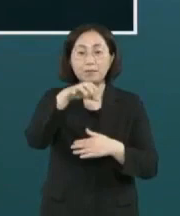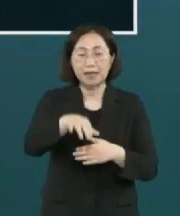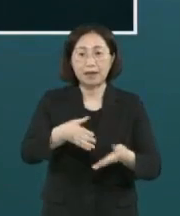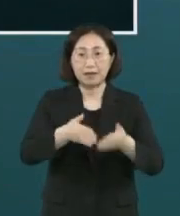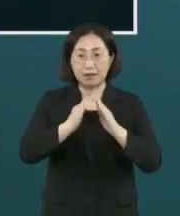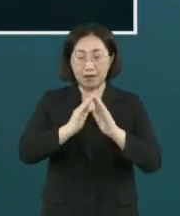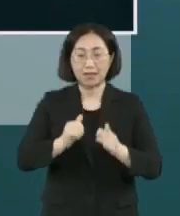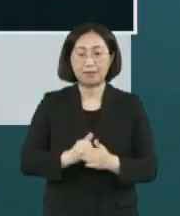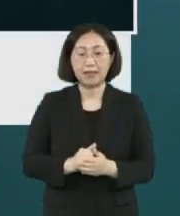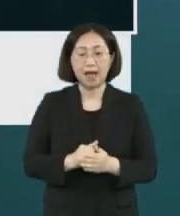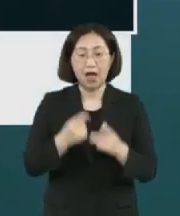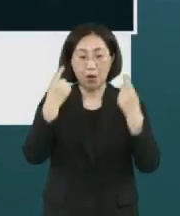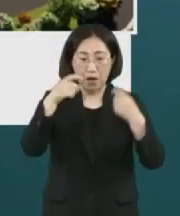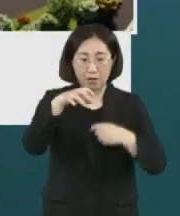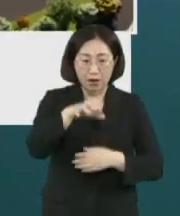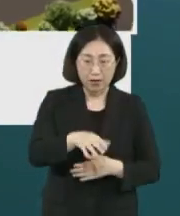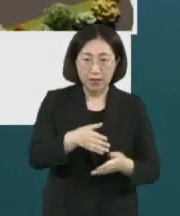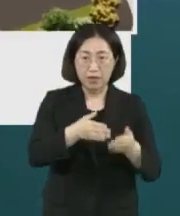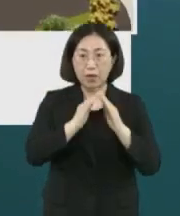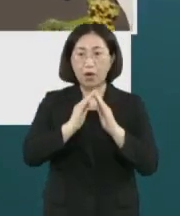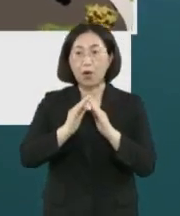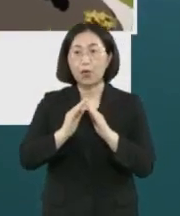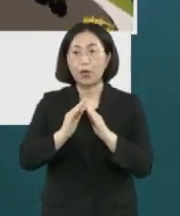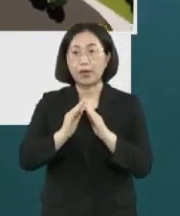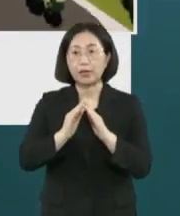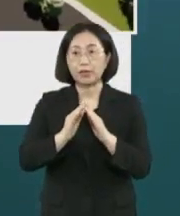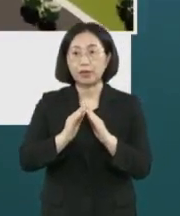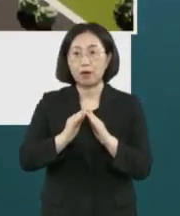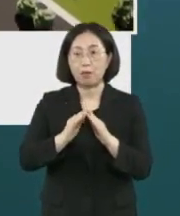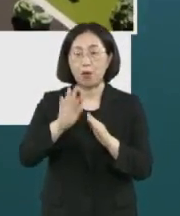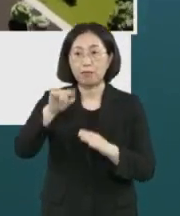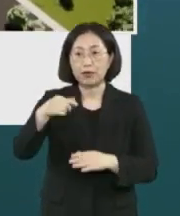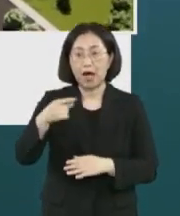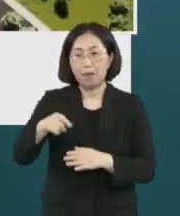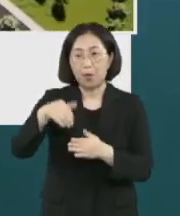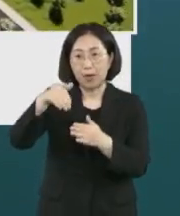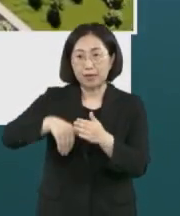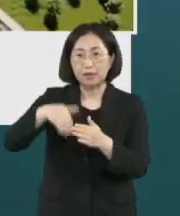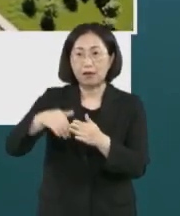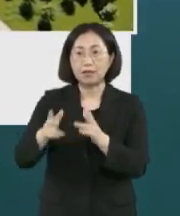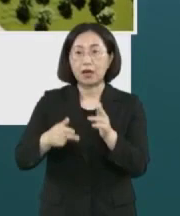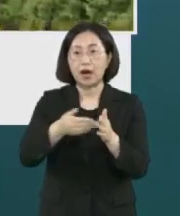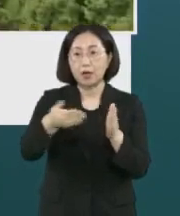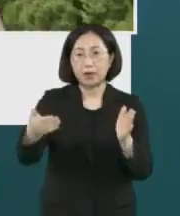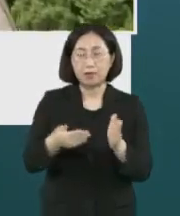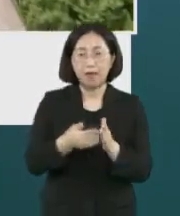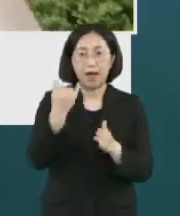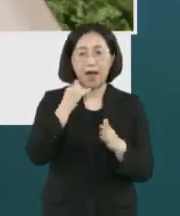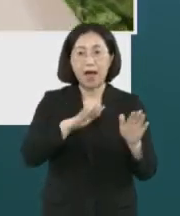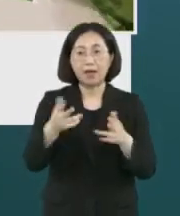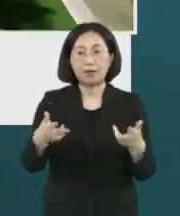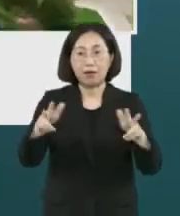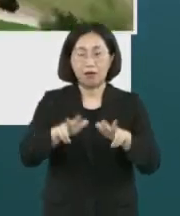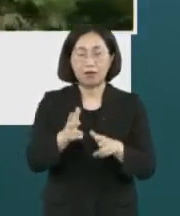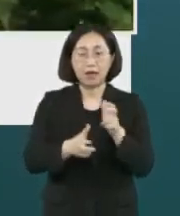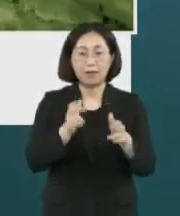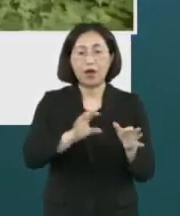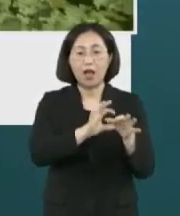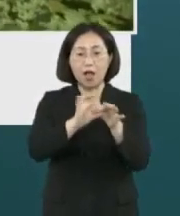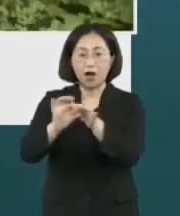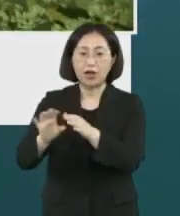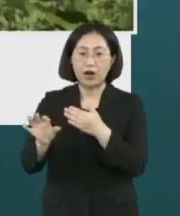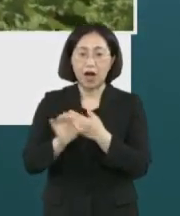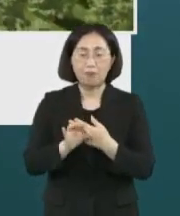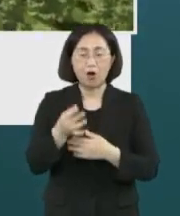간월도 관광지 조성과 함께 부나무 역가척 사업, 가로림만 해양정원 사업 등등과 연계된다면 많은